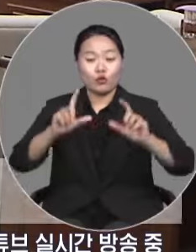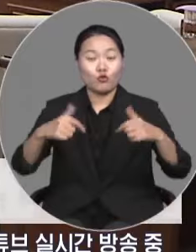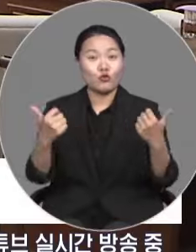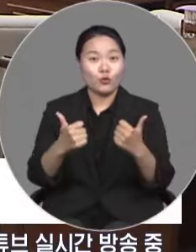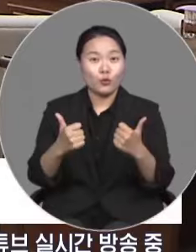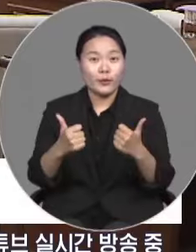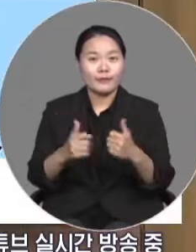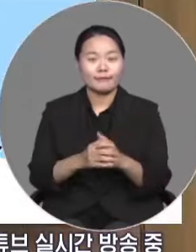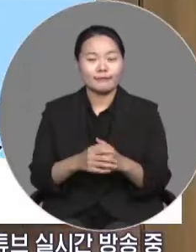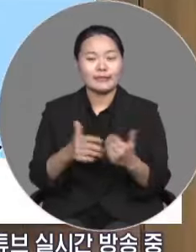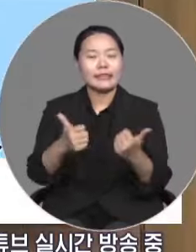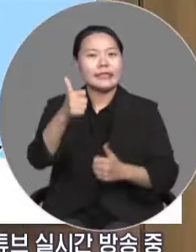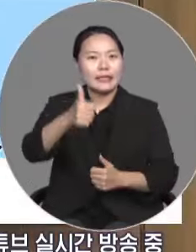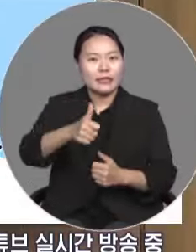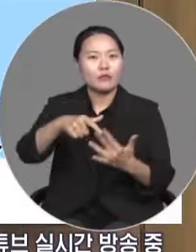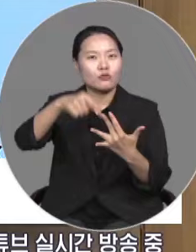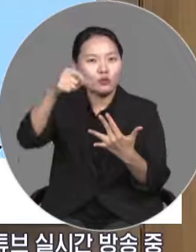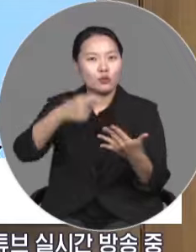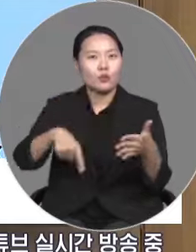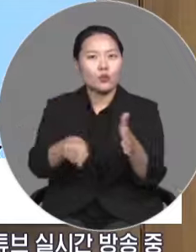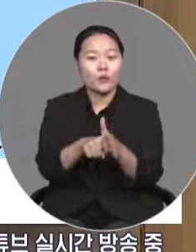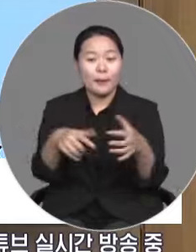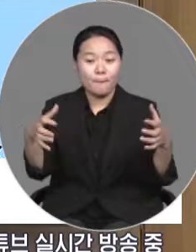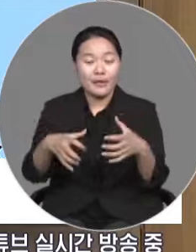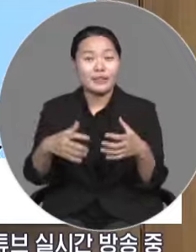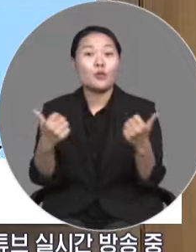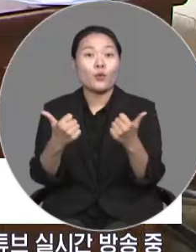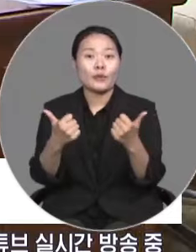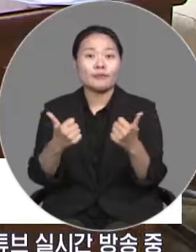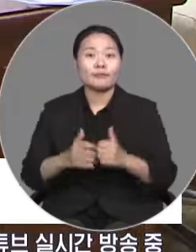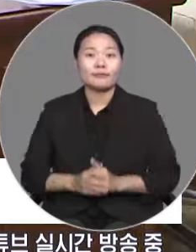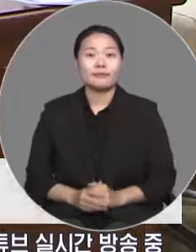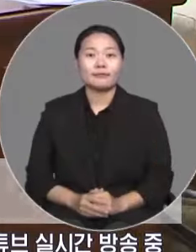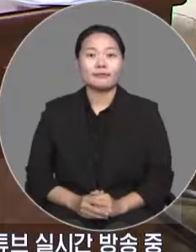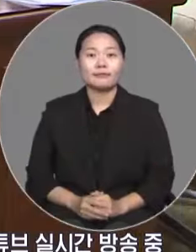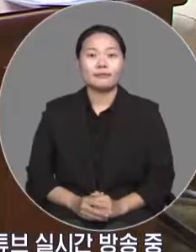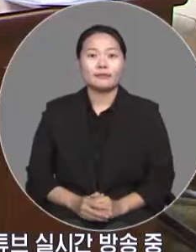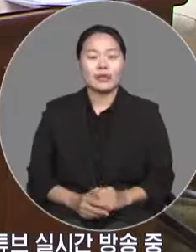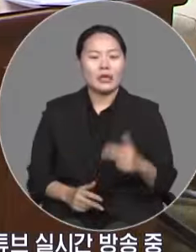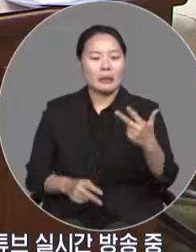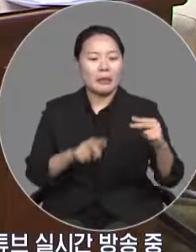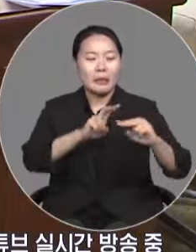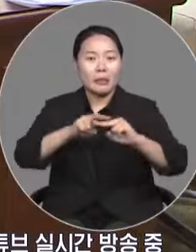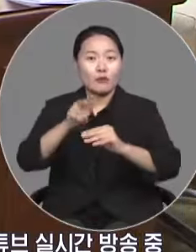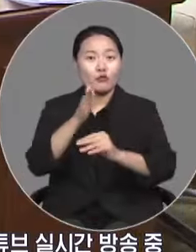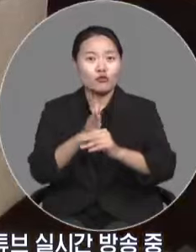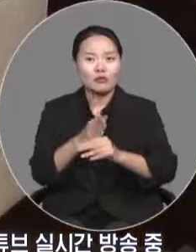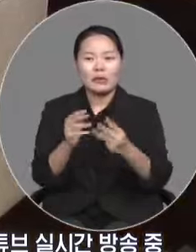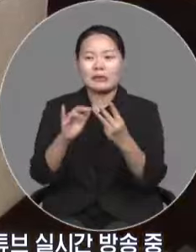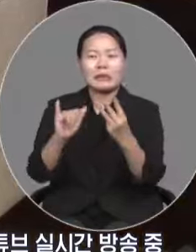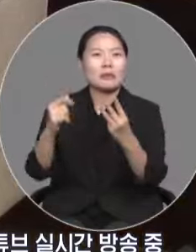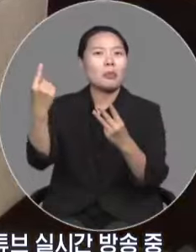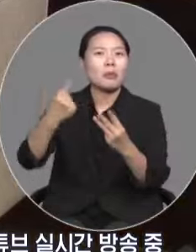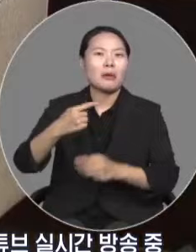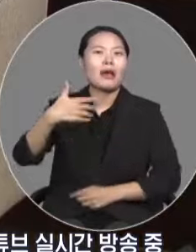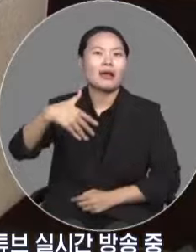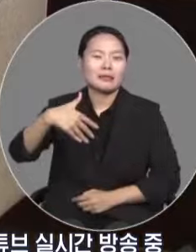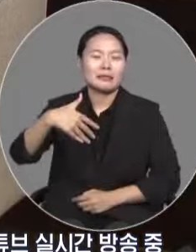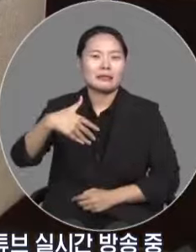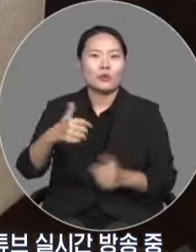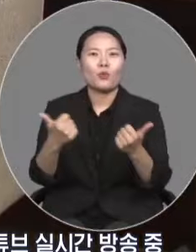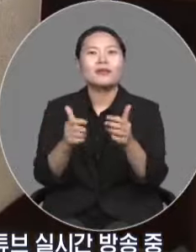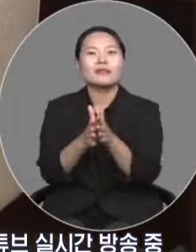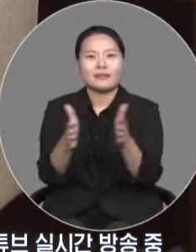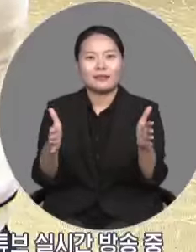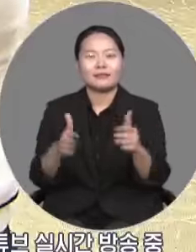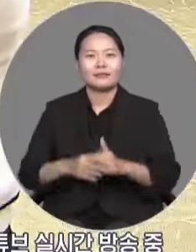동구의회 후반기 의장단을 선출하기 위해 소집된 임시회. 7개의 의원석 중 3자리가 비워진 채